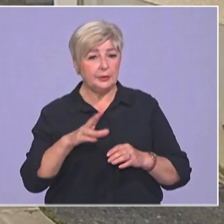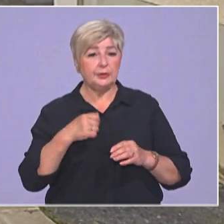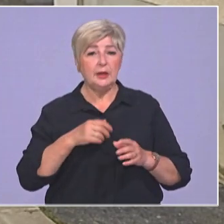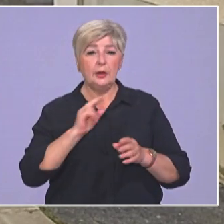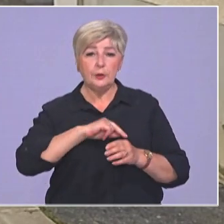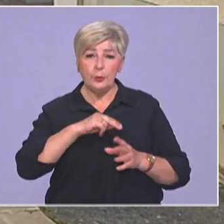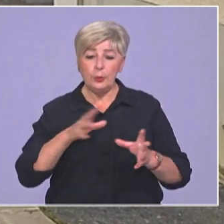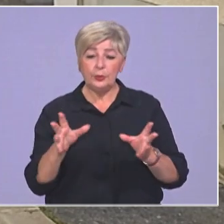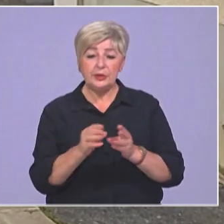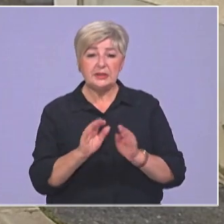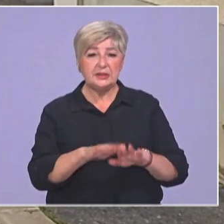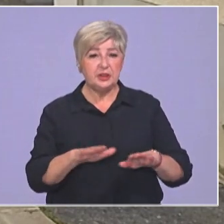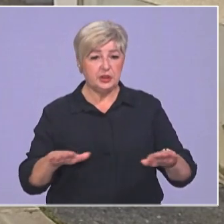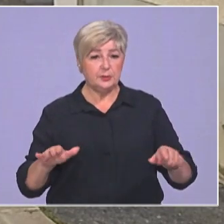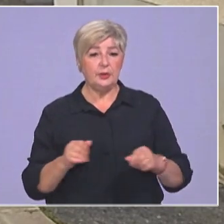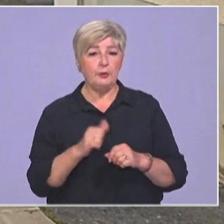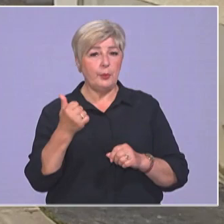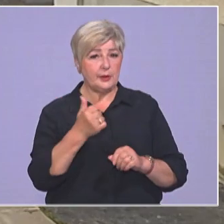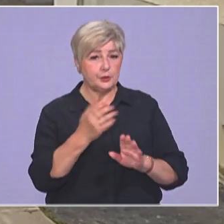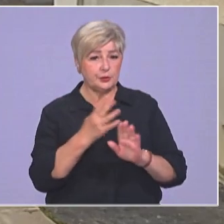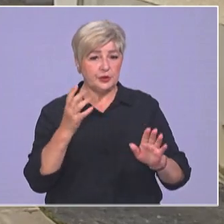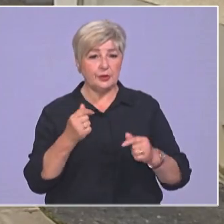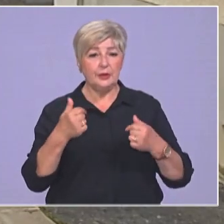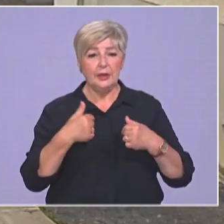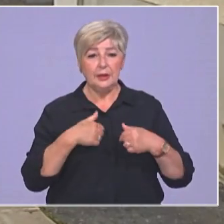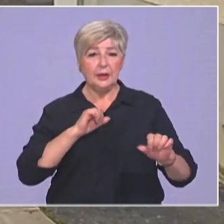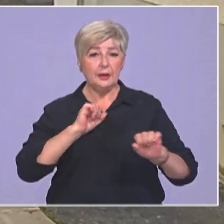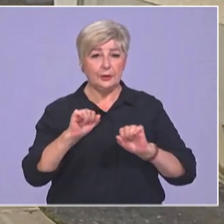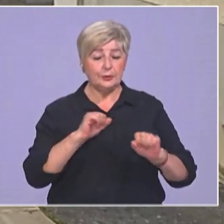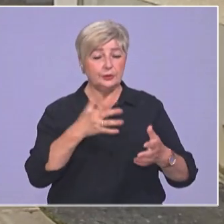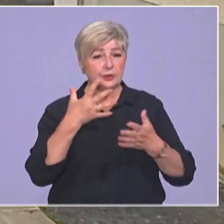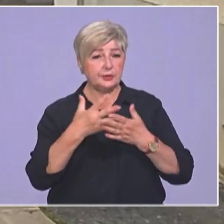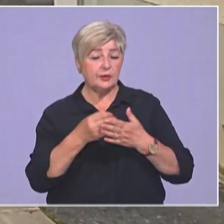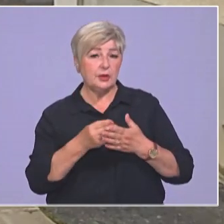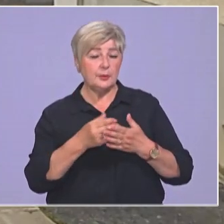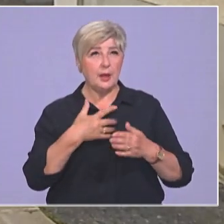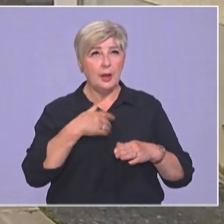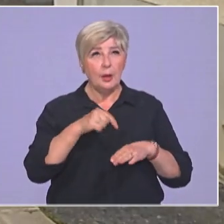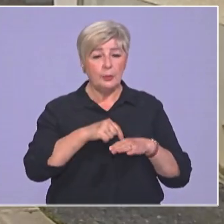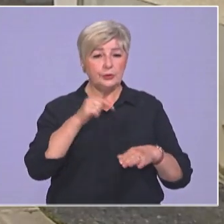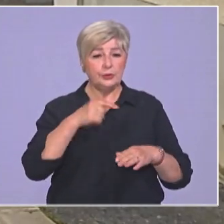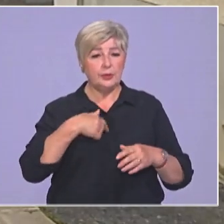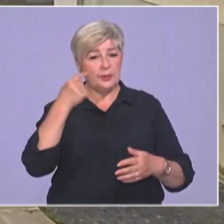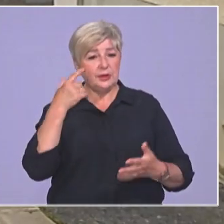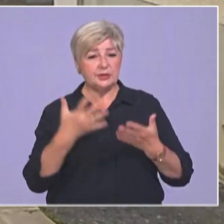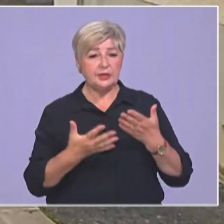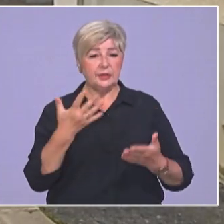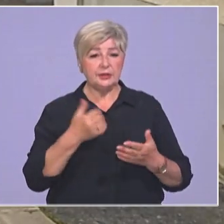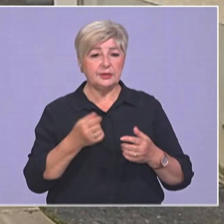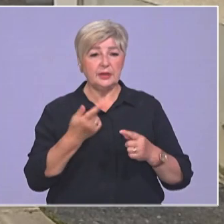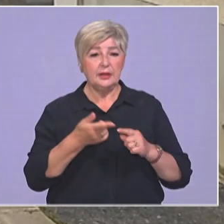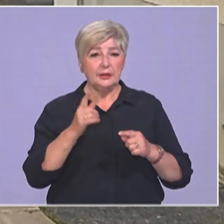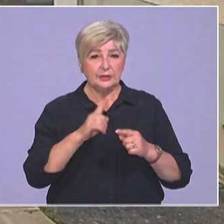чергу. Але я, керуючись якимись своїми власними почуттями, мені здається, що хібуки